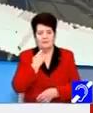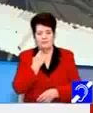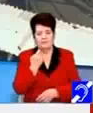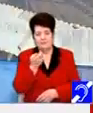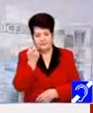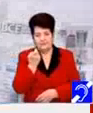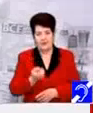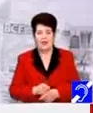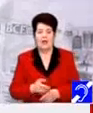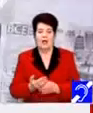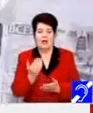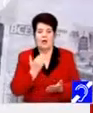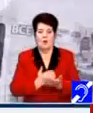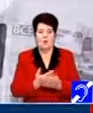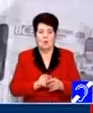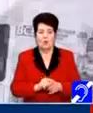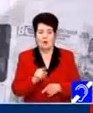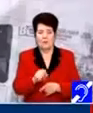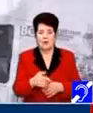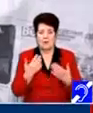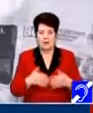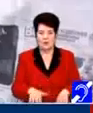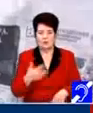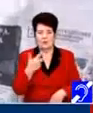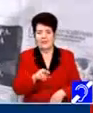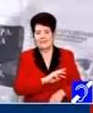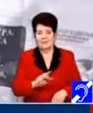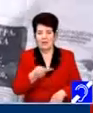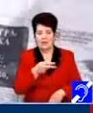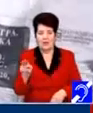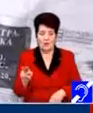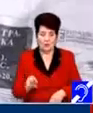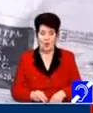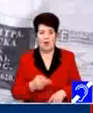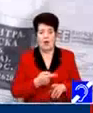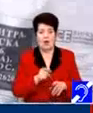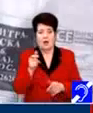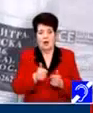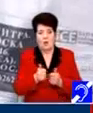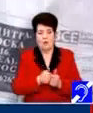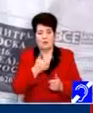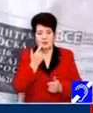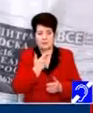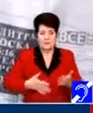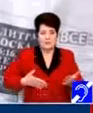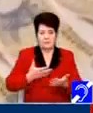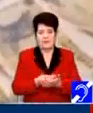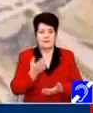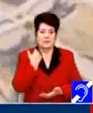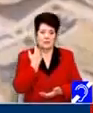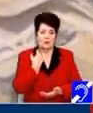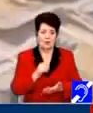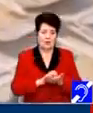băuturi alcoolice. În urma jocului, deținutul ar fi pierdut 30.000 de euro. Colegii de celulă i-au cerut să plătească pretinsa datorie